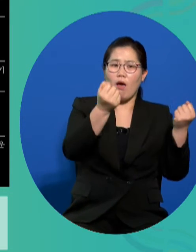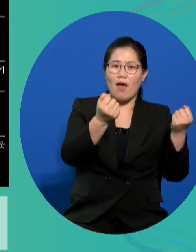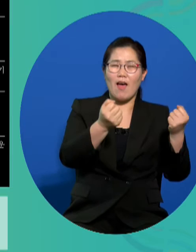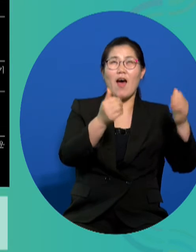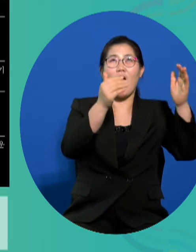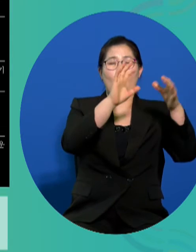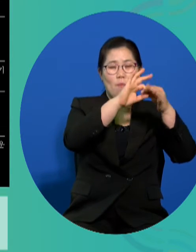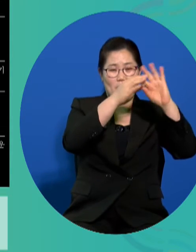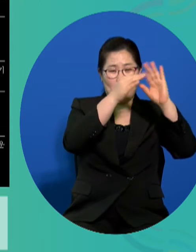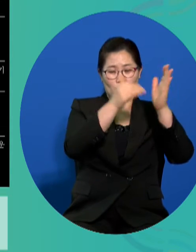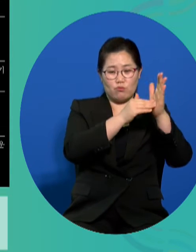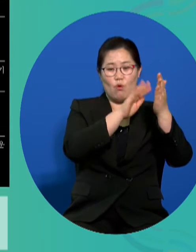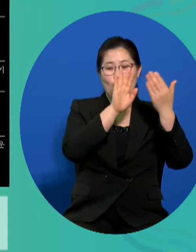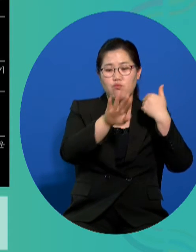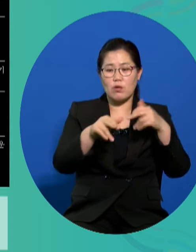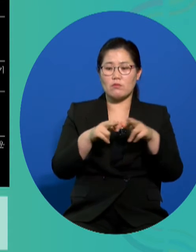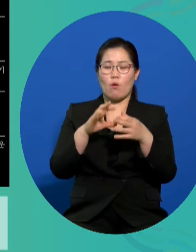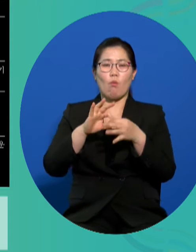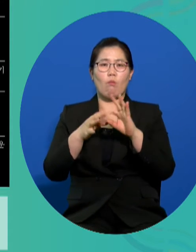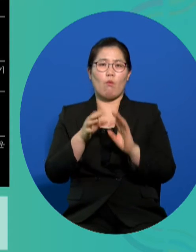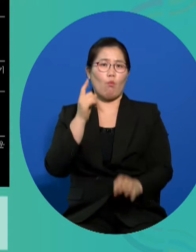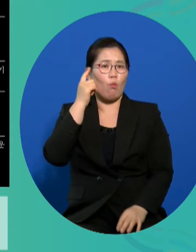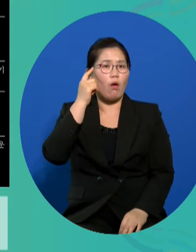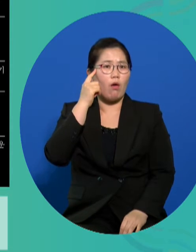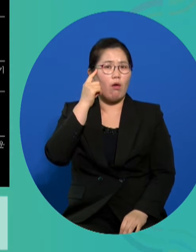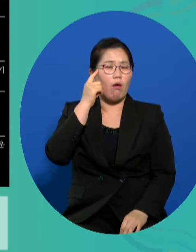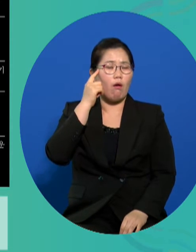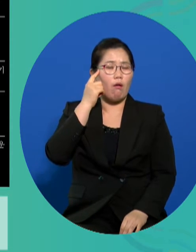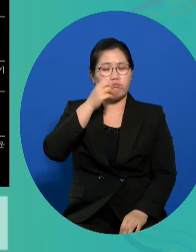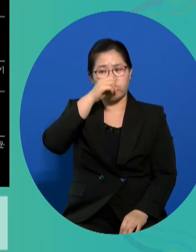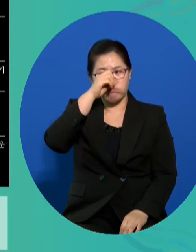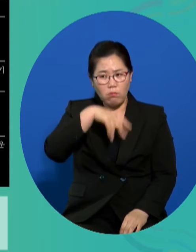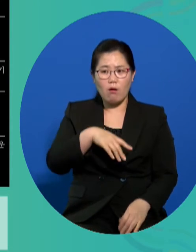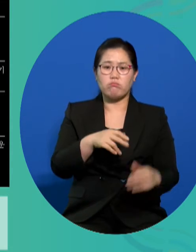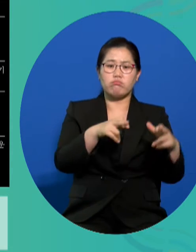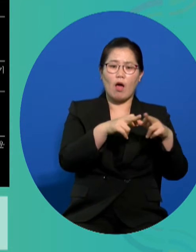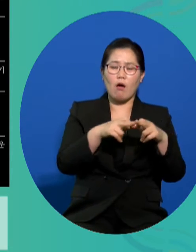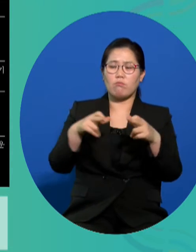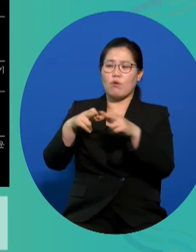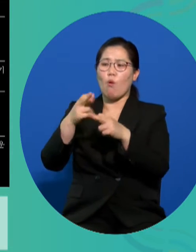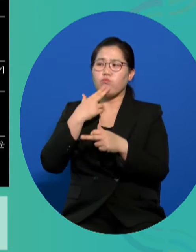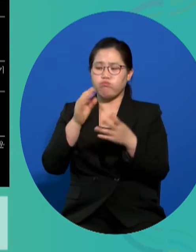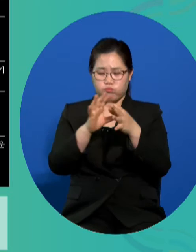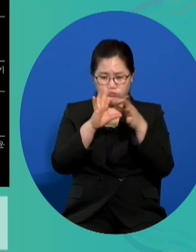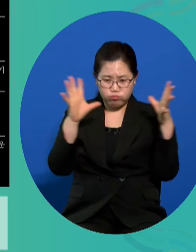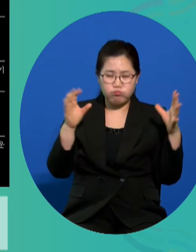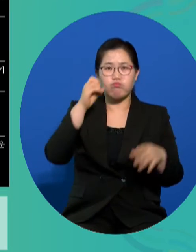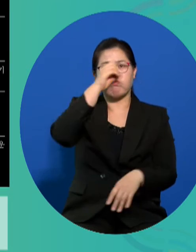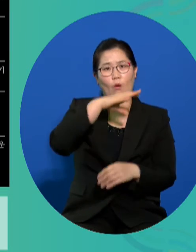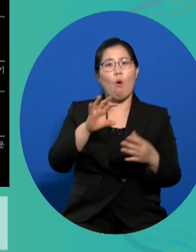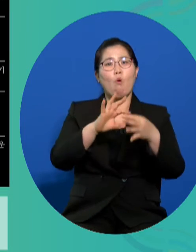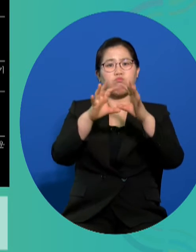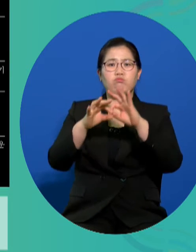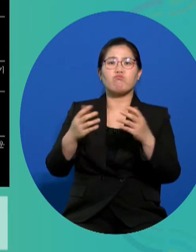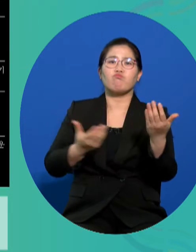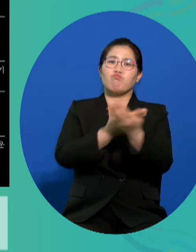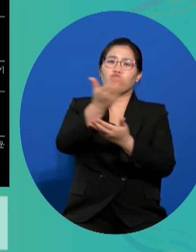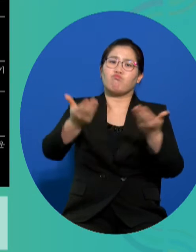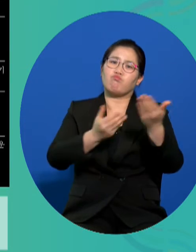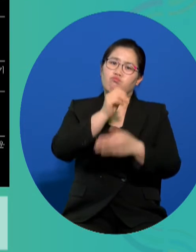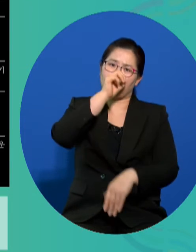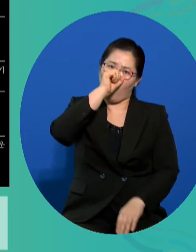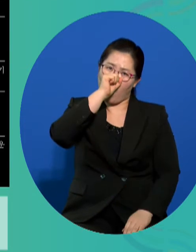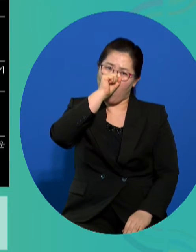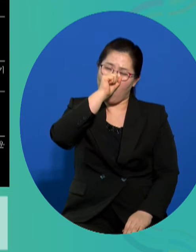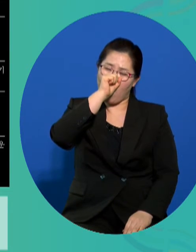이제 저는 이게 통합으로 올림픽, 패럴림픽 같이 장애인, 비장애인이 어울려서 하나의 축제화 형식으로 이제